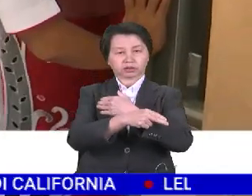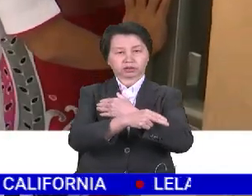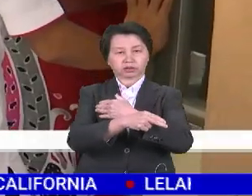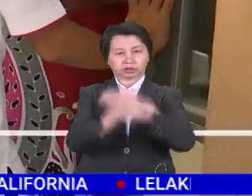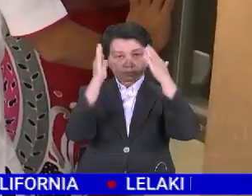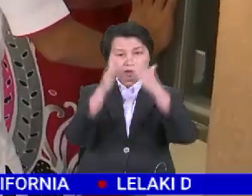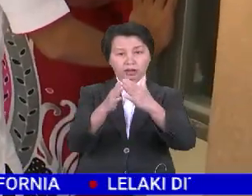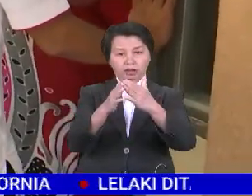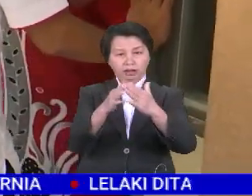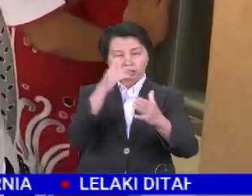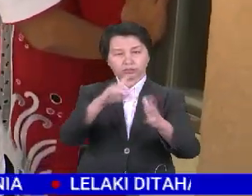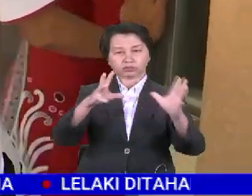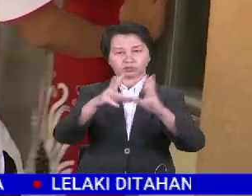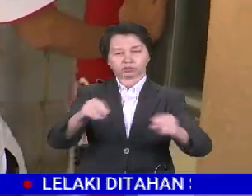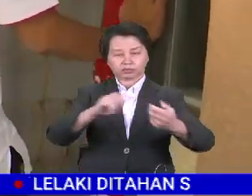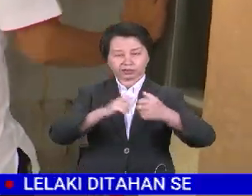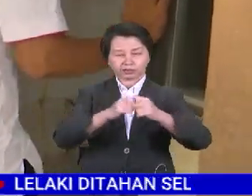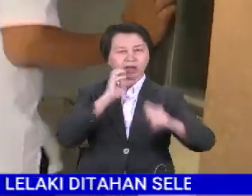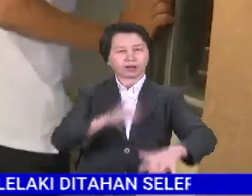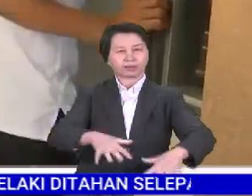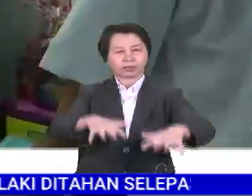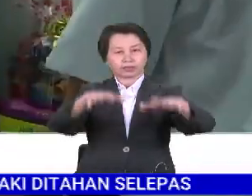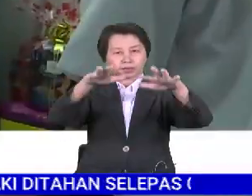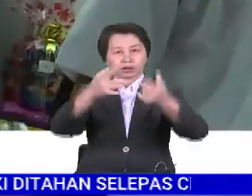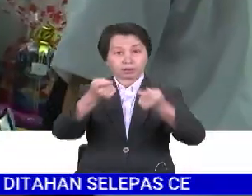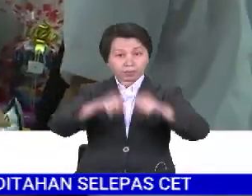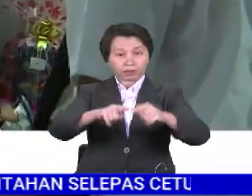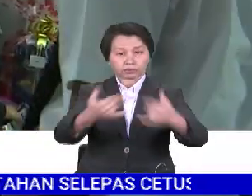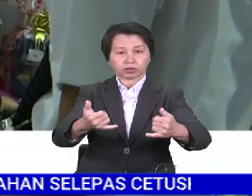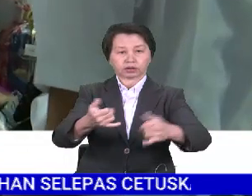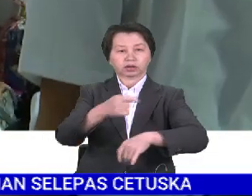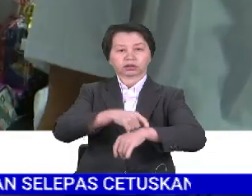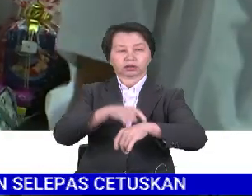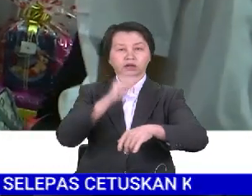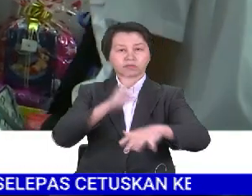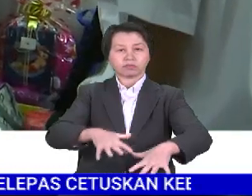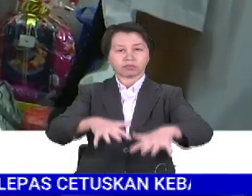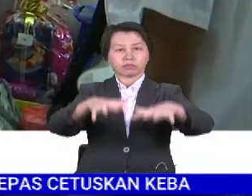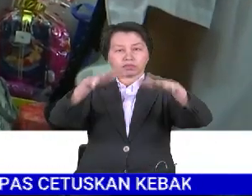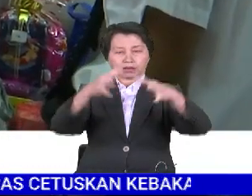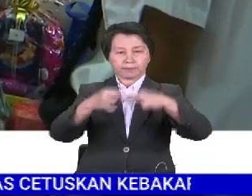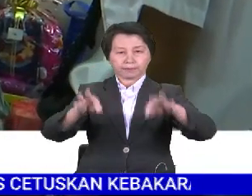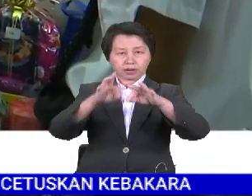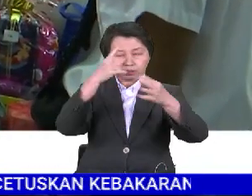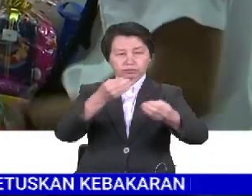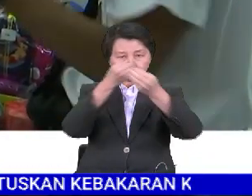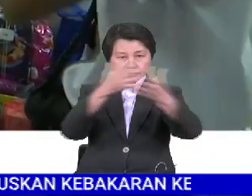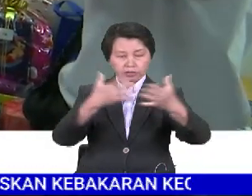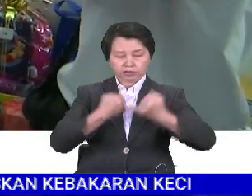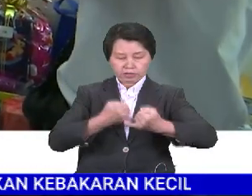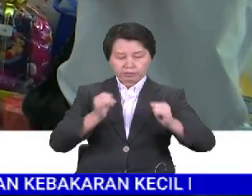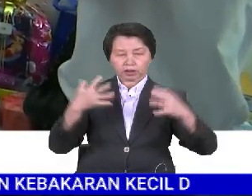kita menerangi musim banjir yang sedang berlaku sekarang. Okey, semasa banjir juga sangat pentinglah sebab untuk makluman, Jabatan